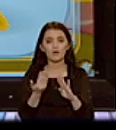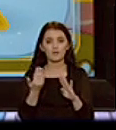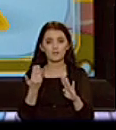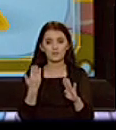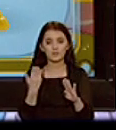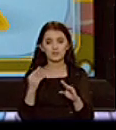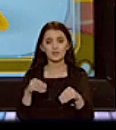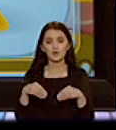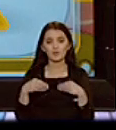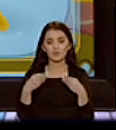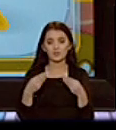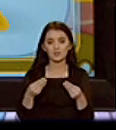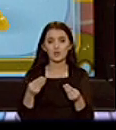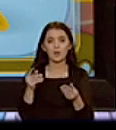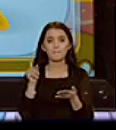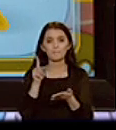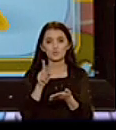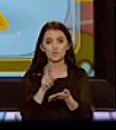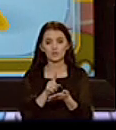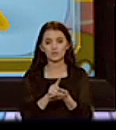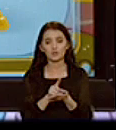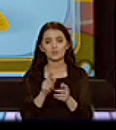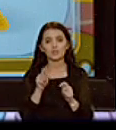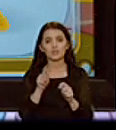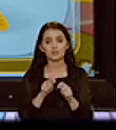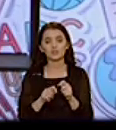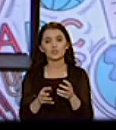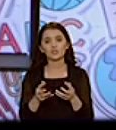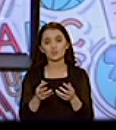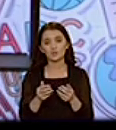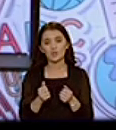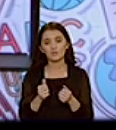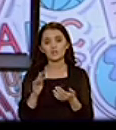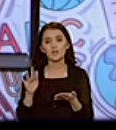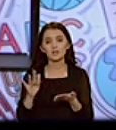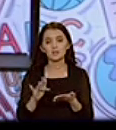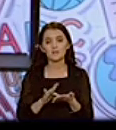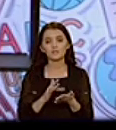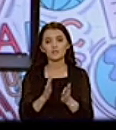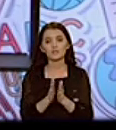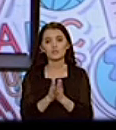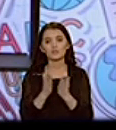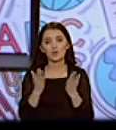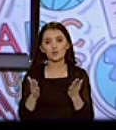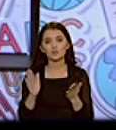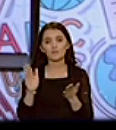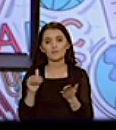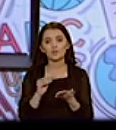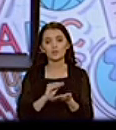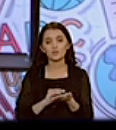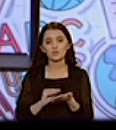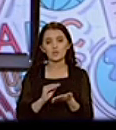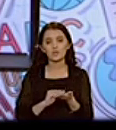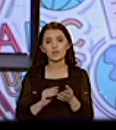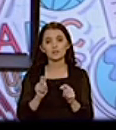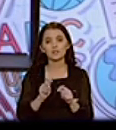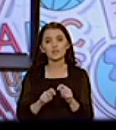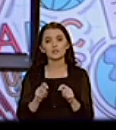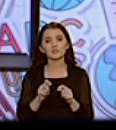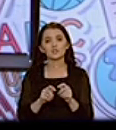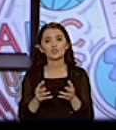esa berilgan mustaqil topshiriqni tekshirib olamiz. Daftaringizni oching va yozganlaringizni tekshirib